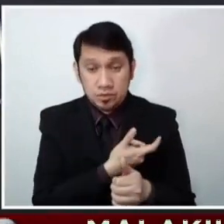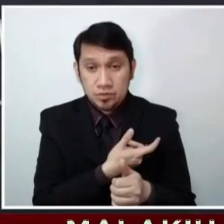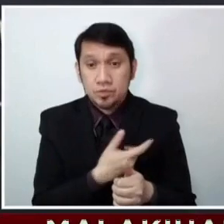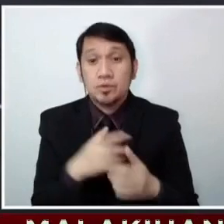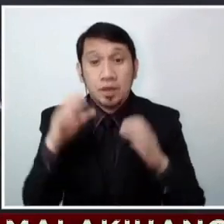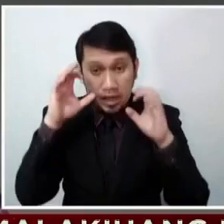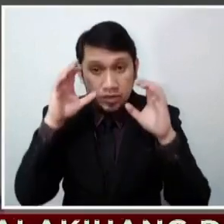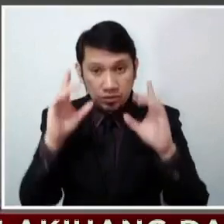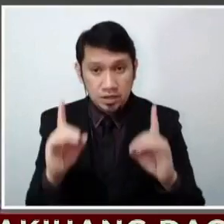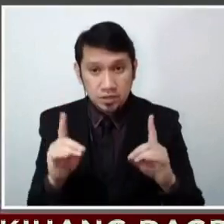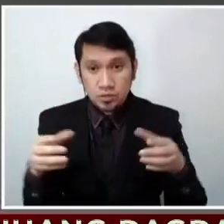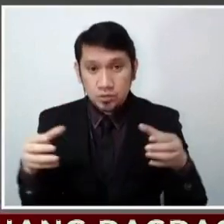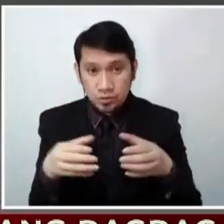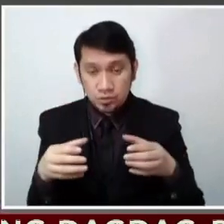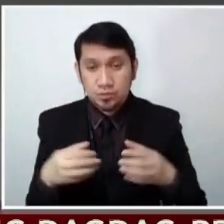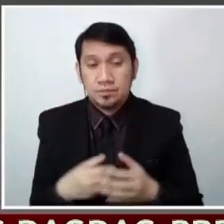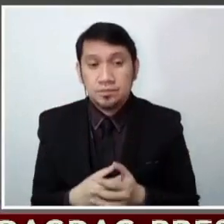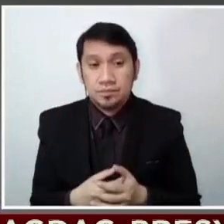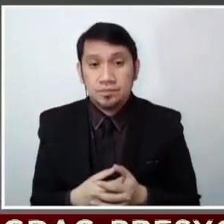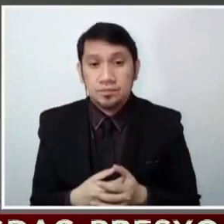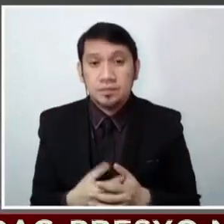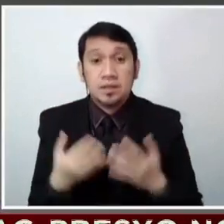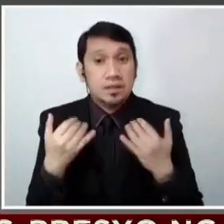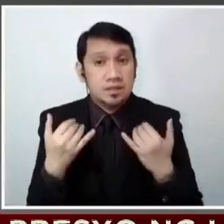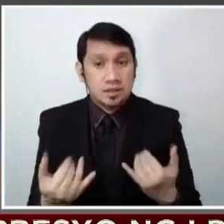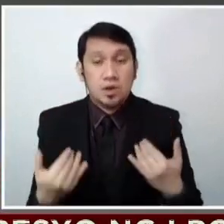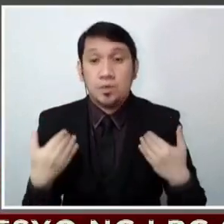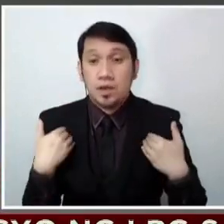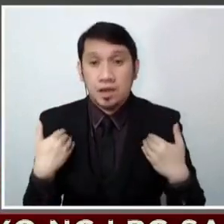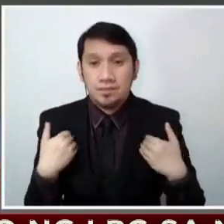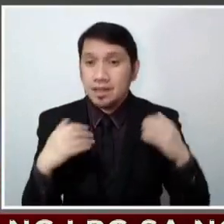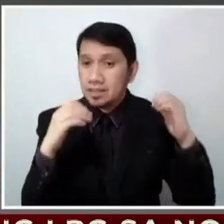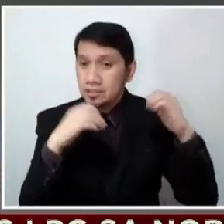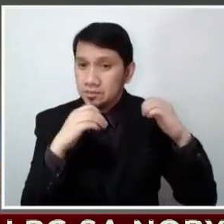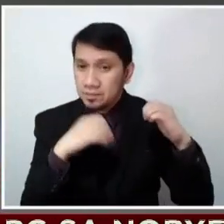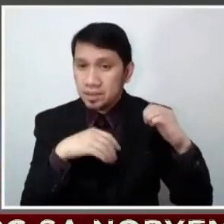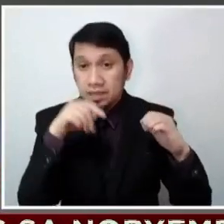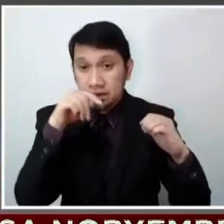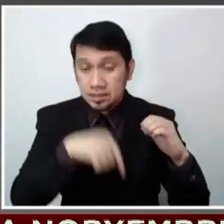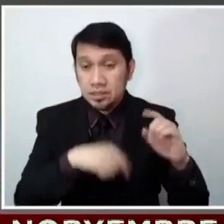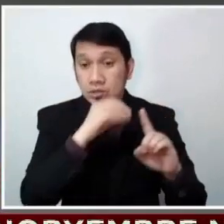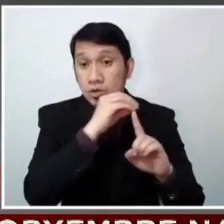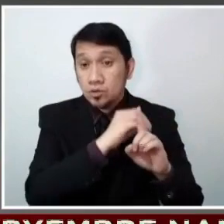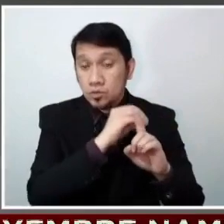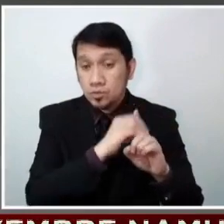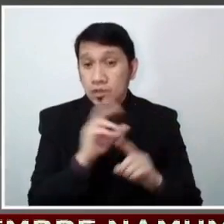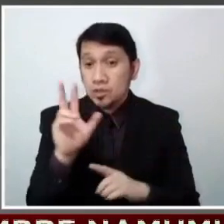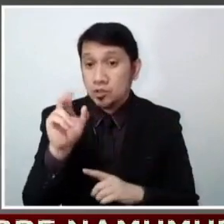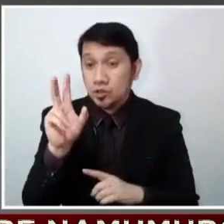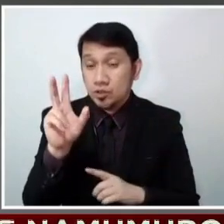education sector. Sa ngayon, meron pa tayong inaasahan this coming October na